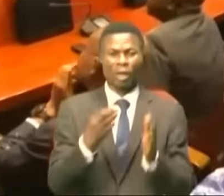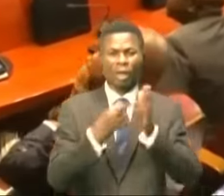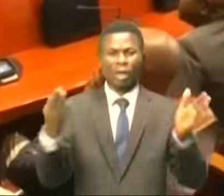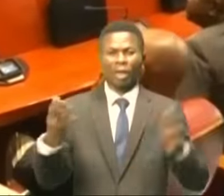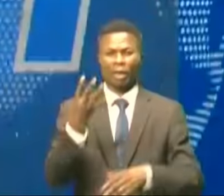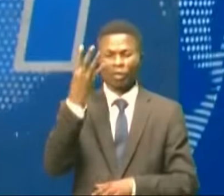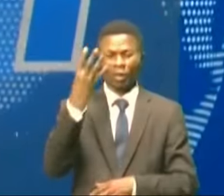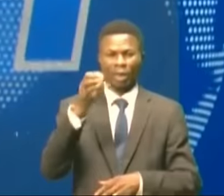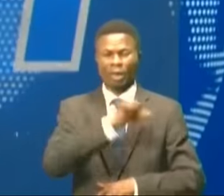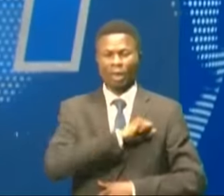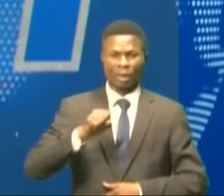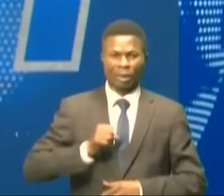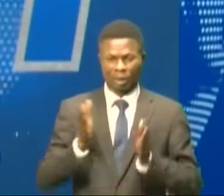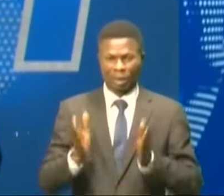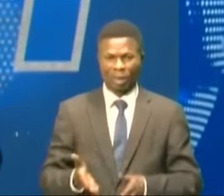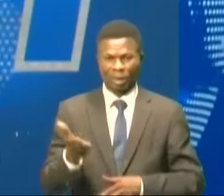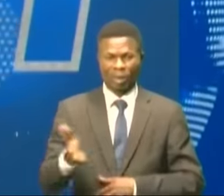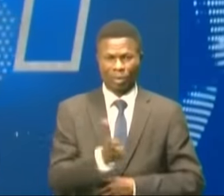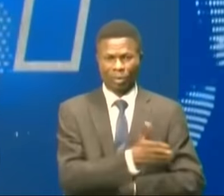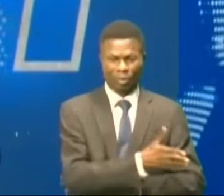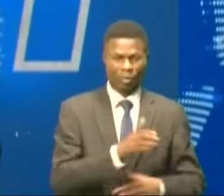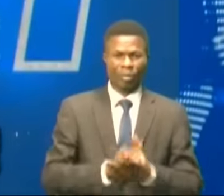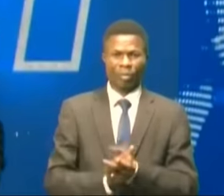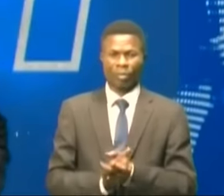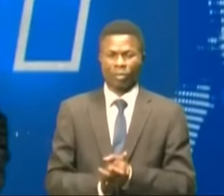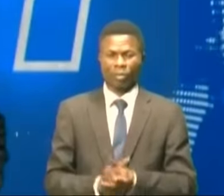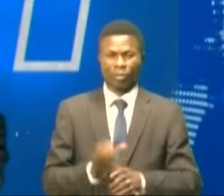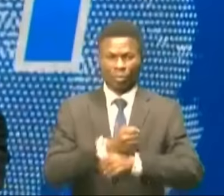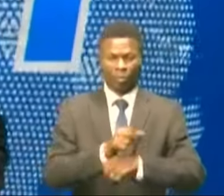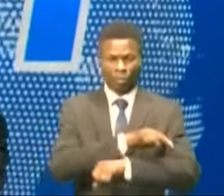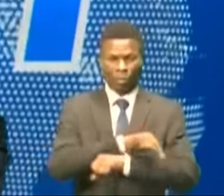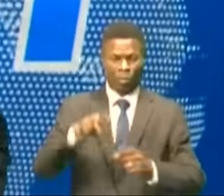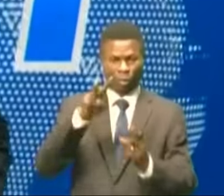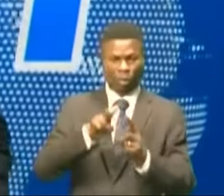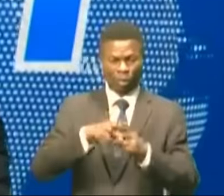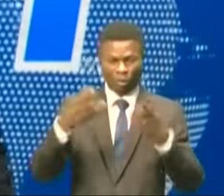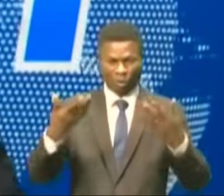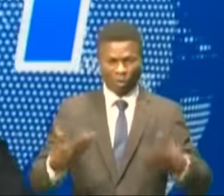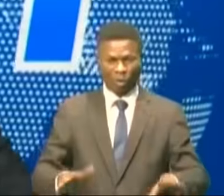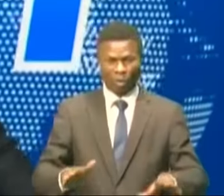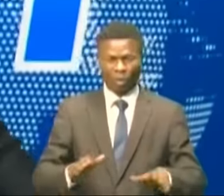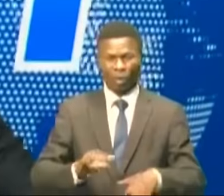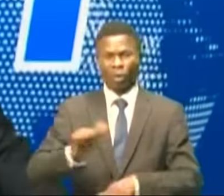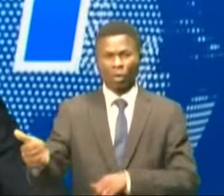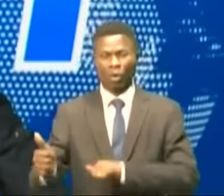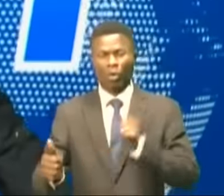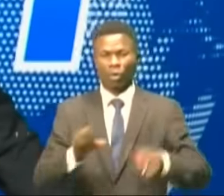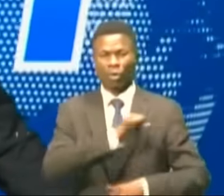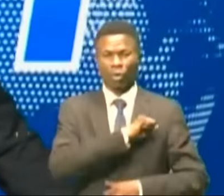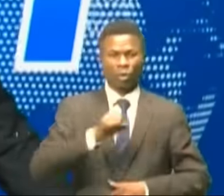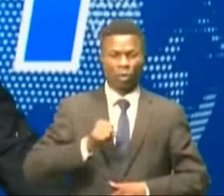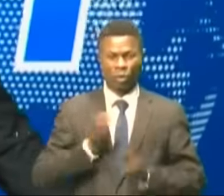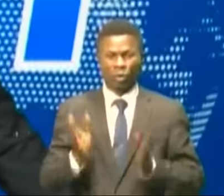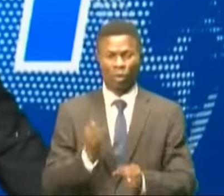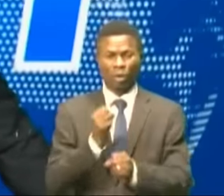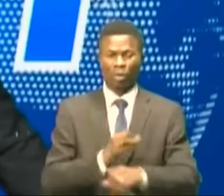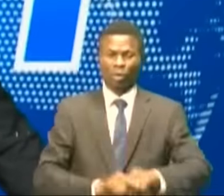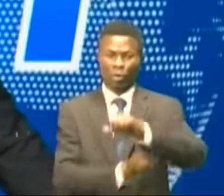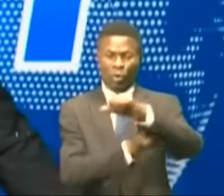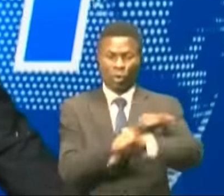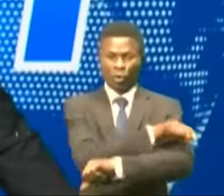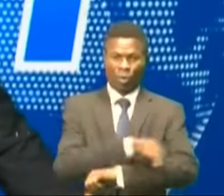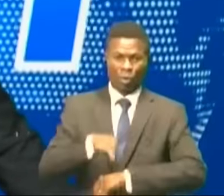sénateurs. Et juste après l'installation de ces bureaux provisoires, certains sénateurs disent être prêts à accompagner ces